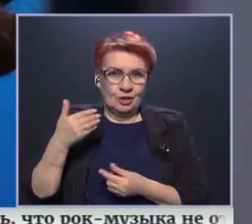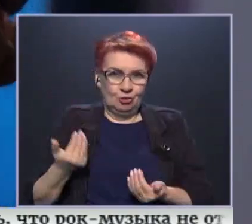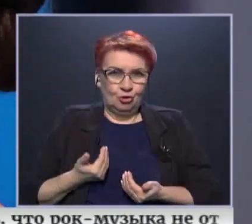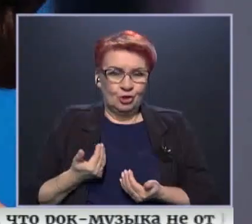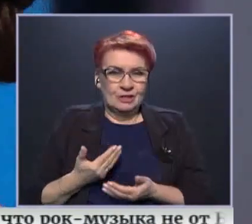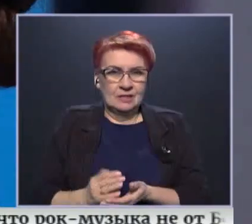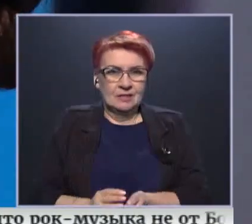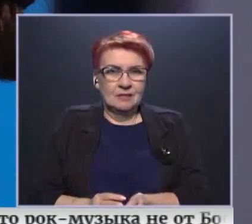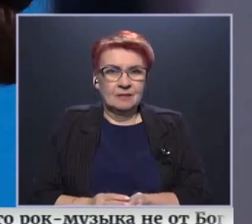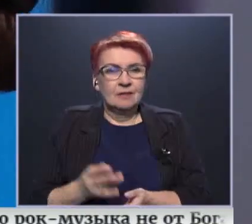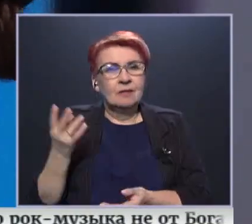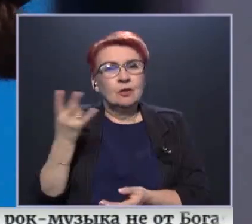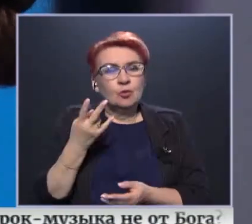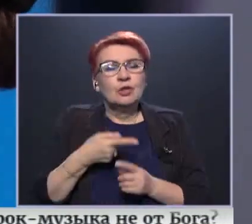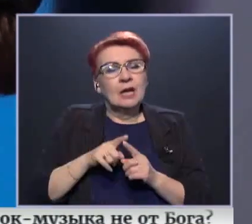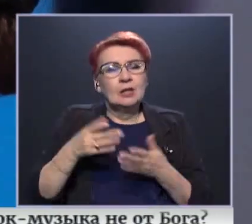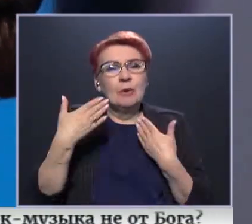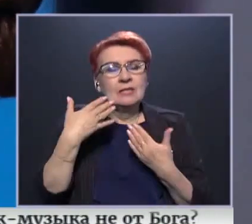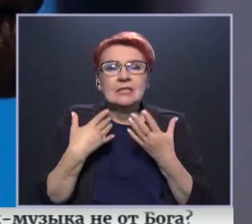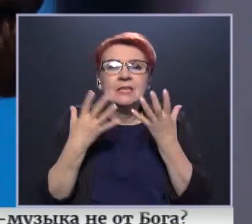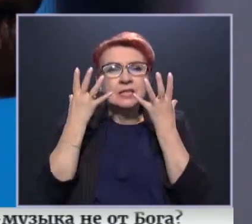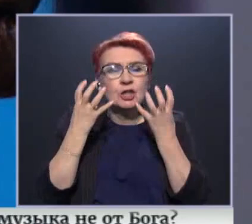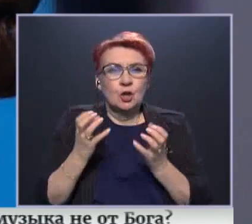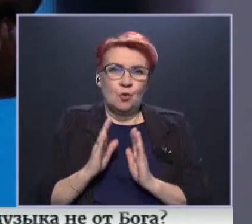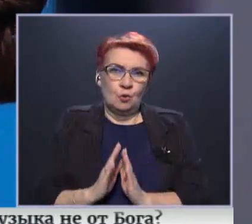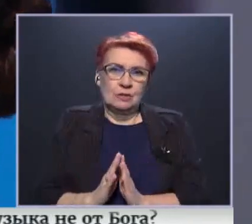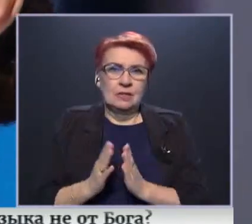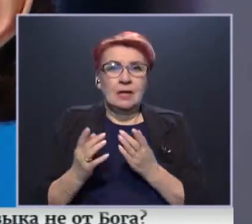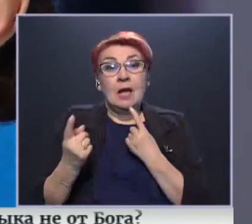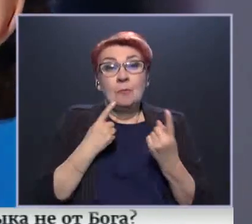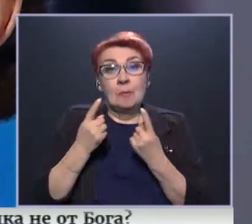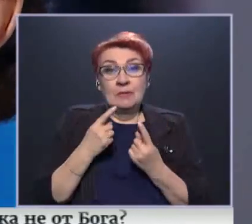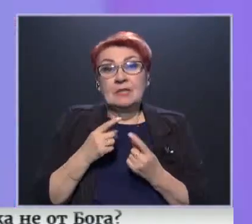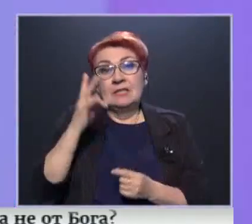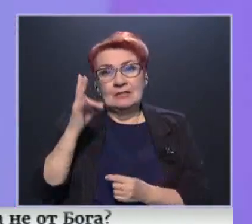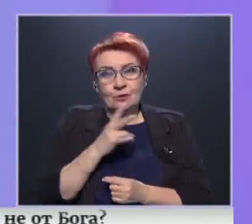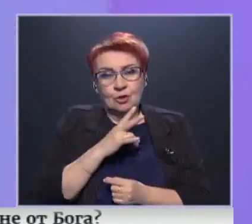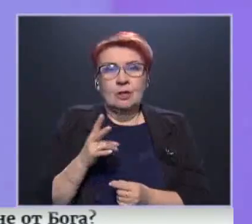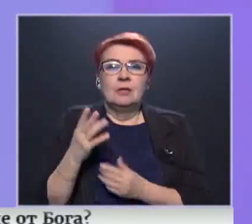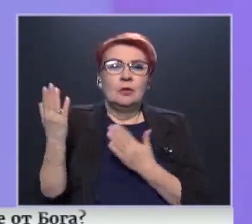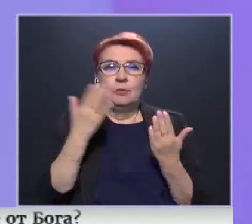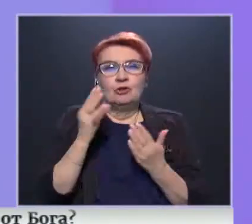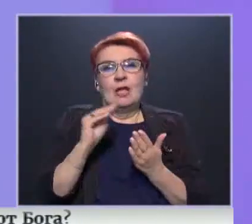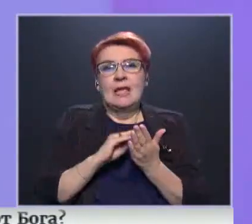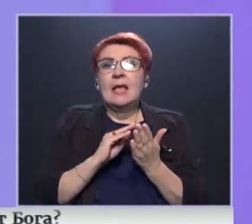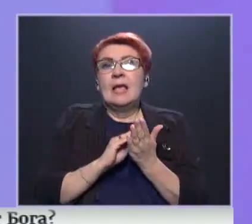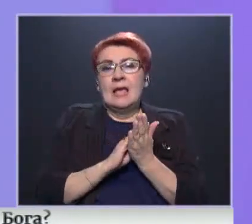но, значит, нужно к этому отнестись серьезно, побеседовать со священником, прочитать Евангелие и